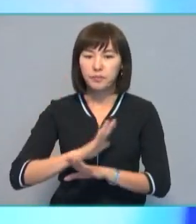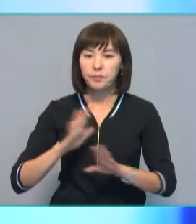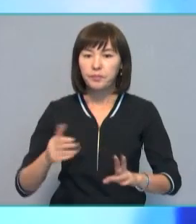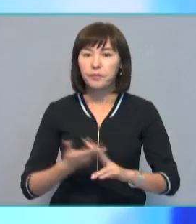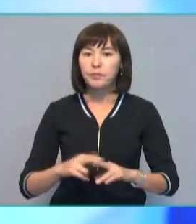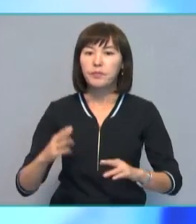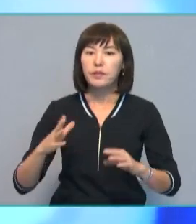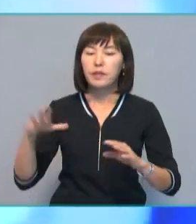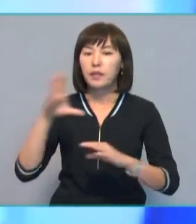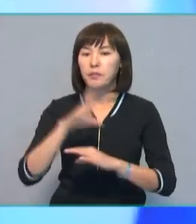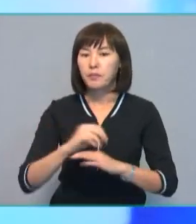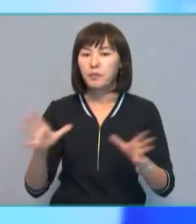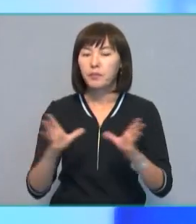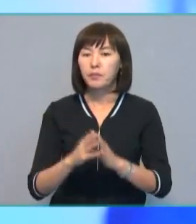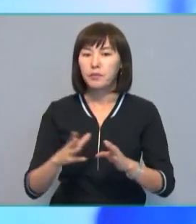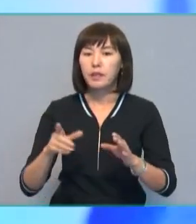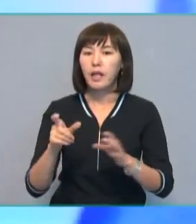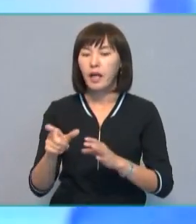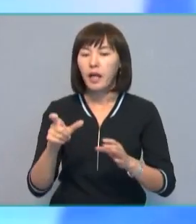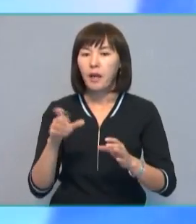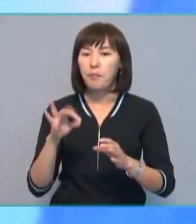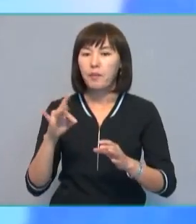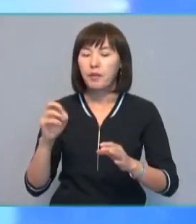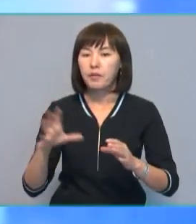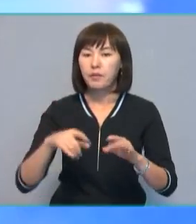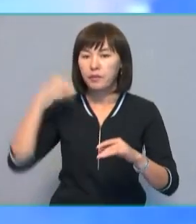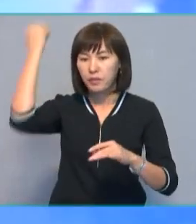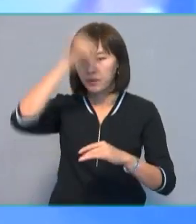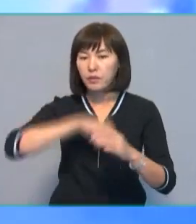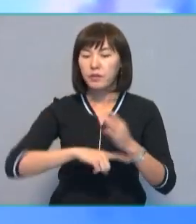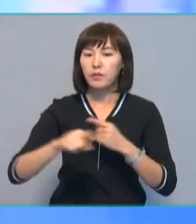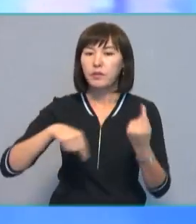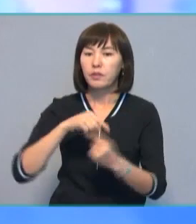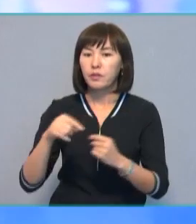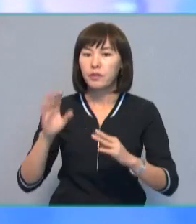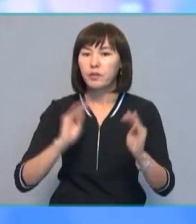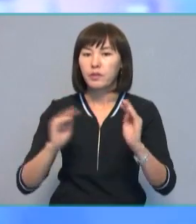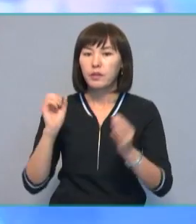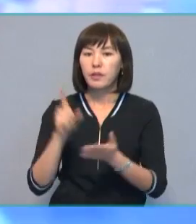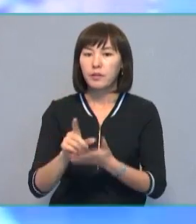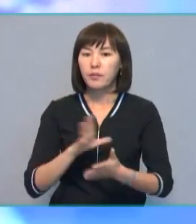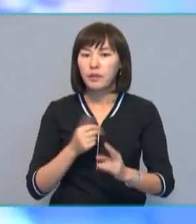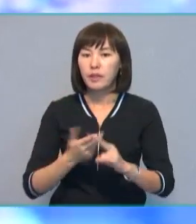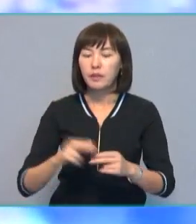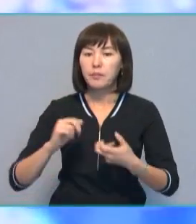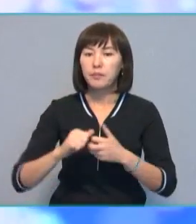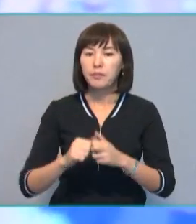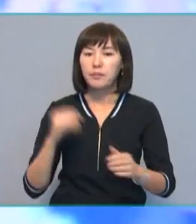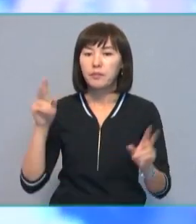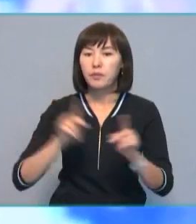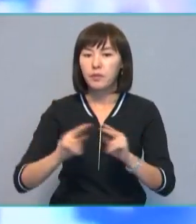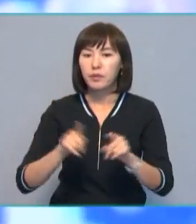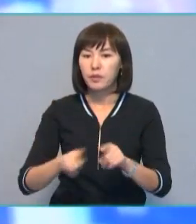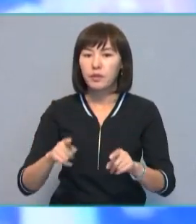тұр. Өйткені барлығында бірдей кассалық ақпарат жоқ. Жаңа жылдан бастап бизнес иелеріне оны орнату міндеттеледі. Осы мәселелерді түсіндіру